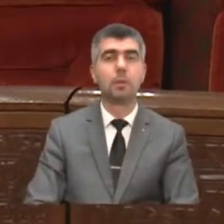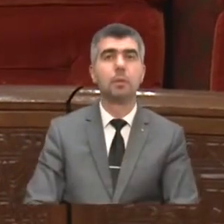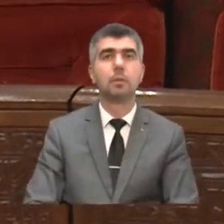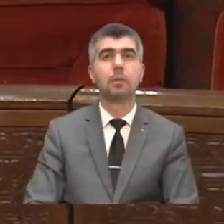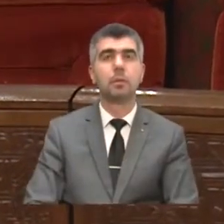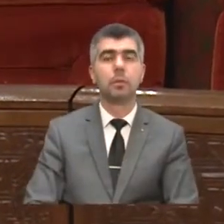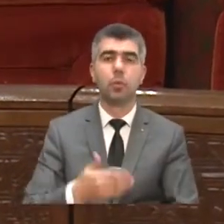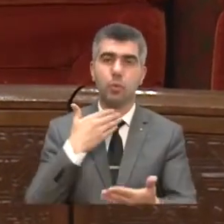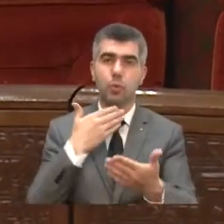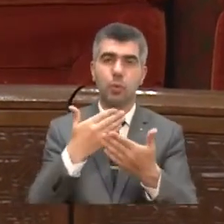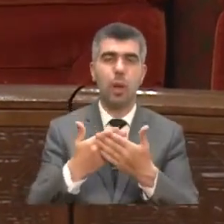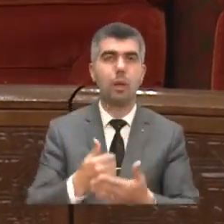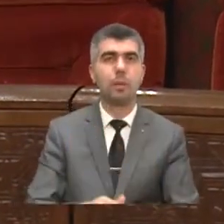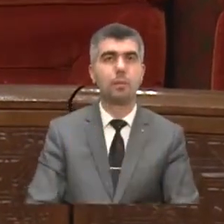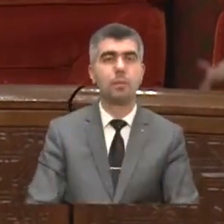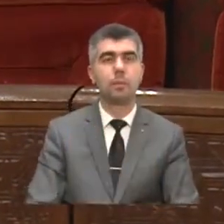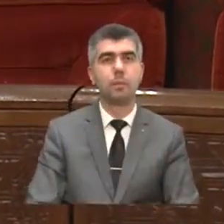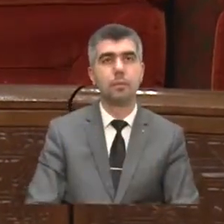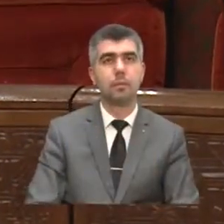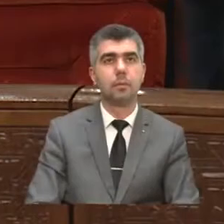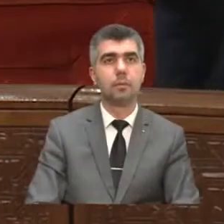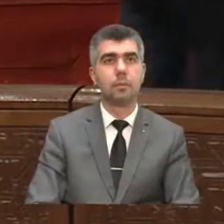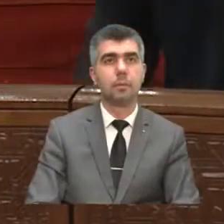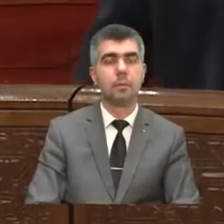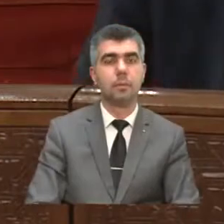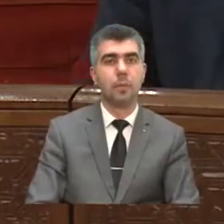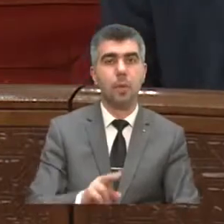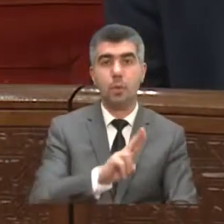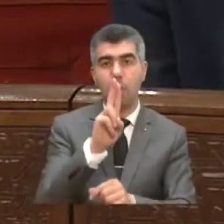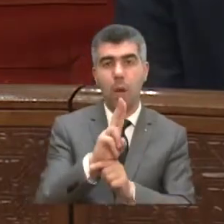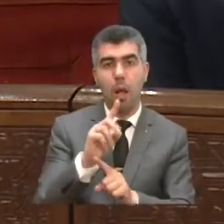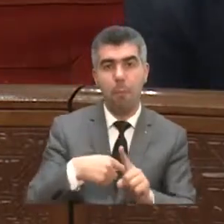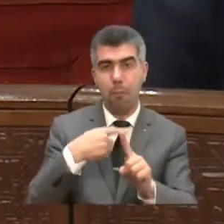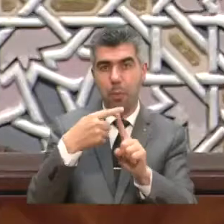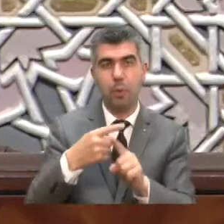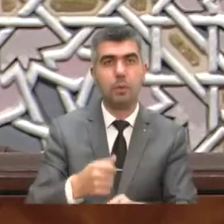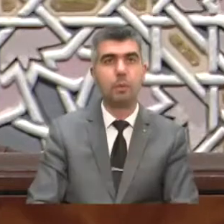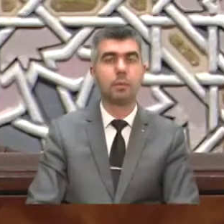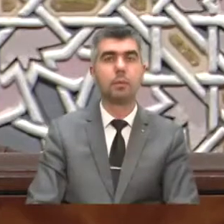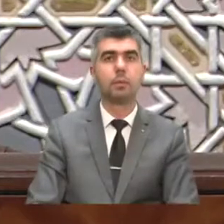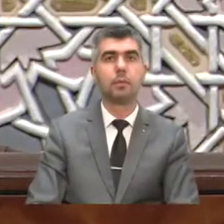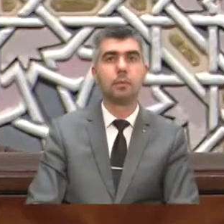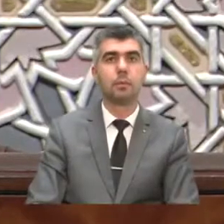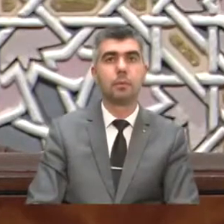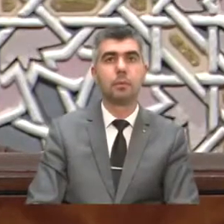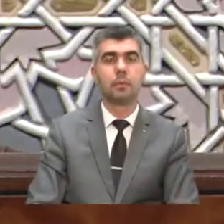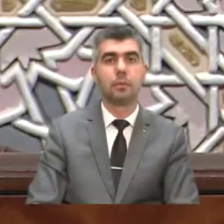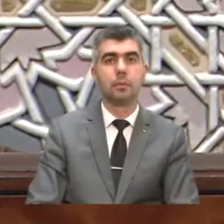النقاش. وشكرا. شكرا سي الوزير. تعقيب السيده النائبه المحترمه الاصاله والمعاصره.